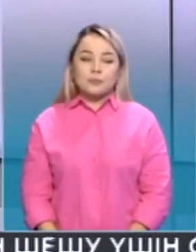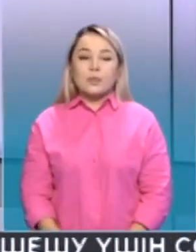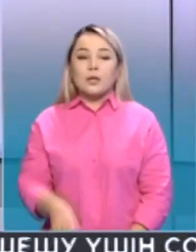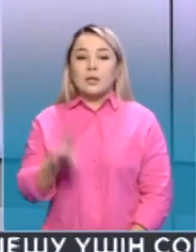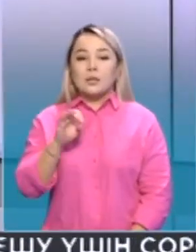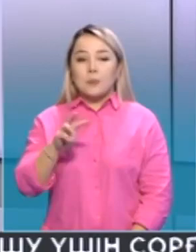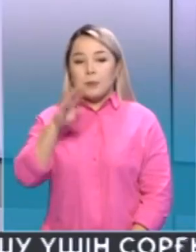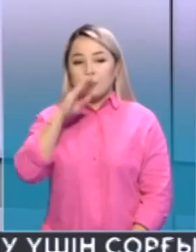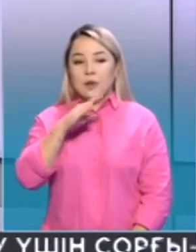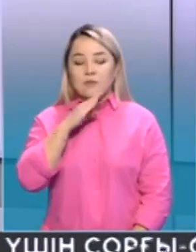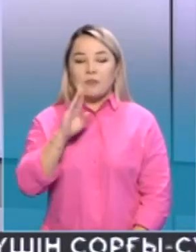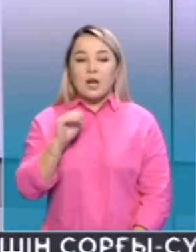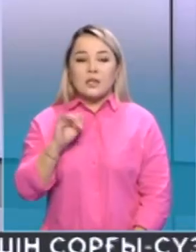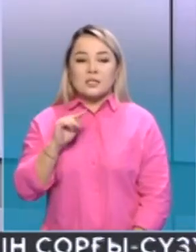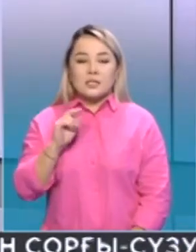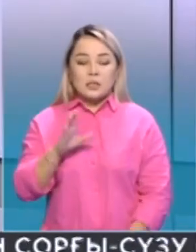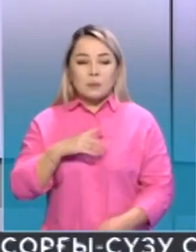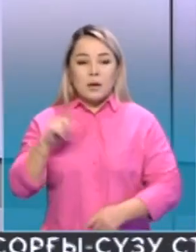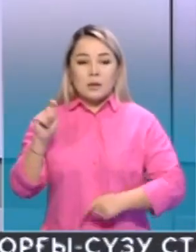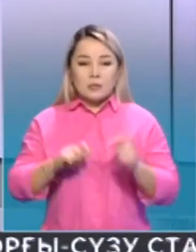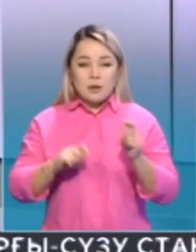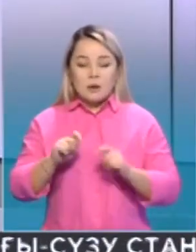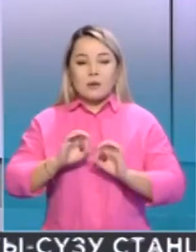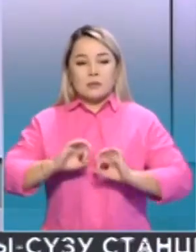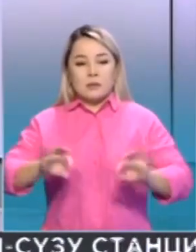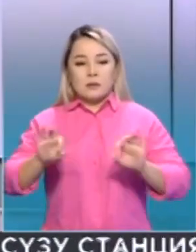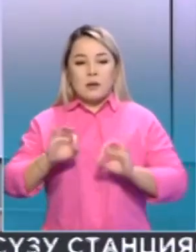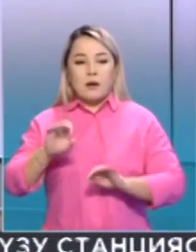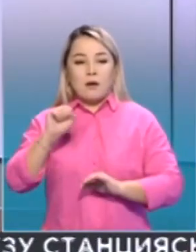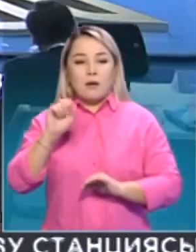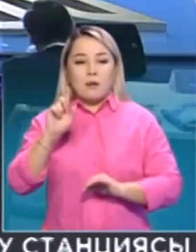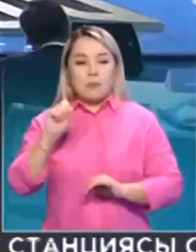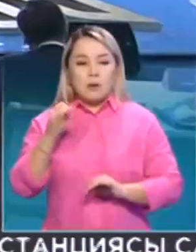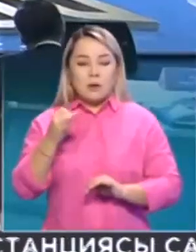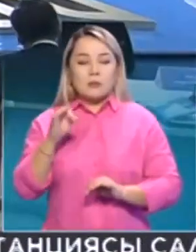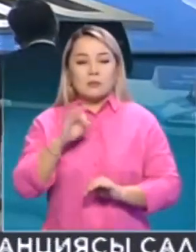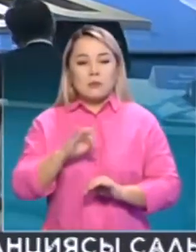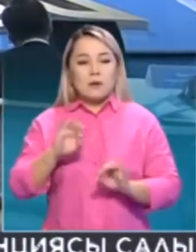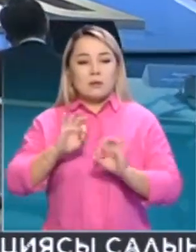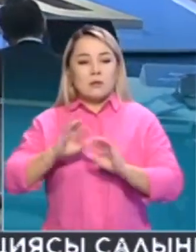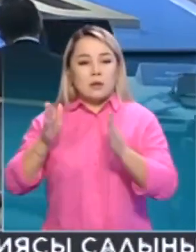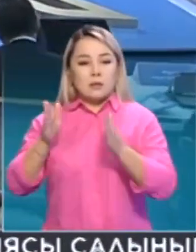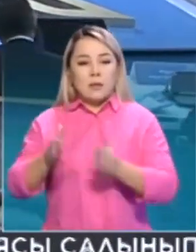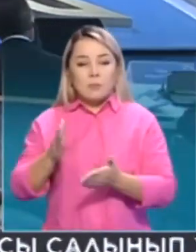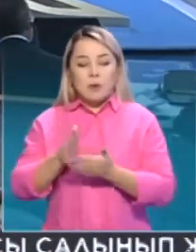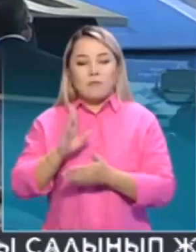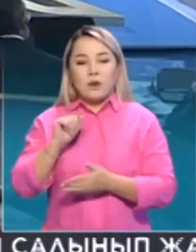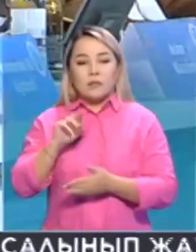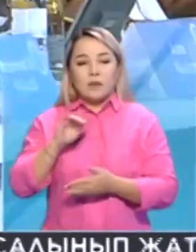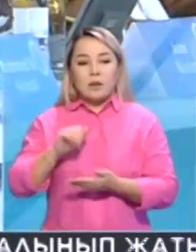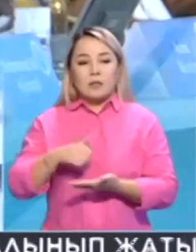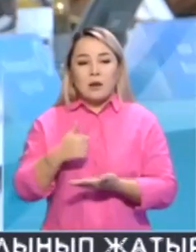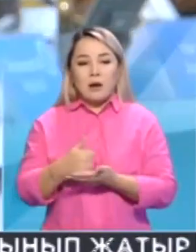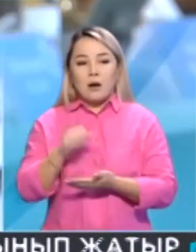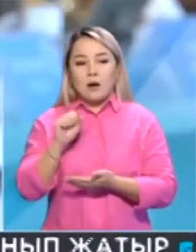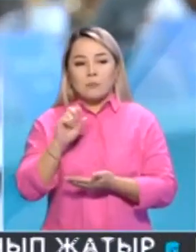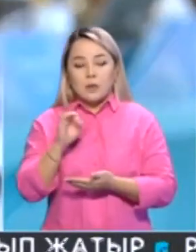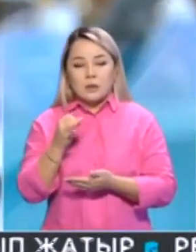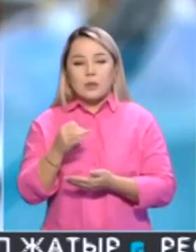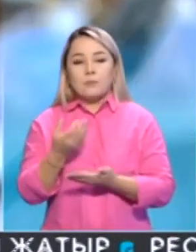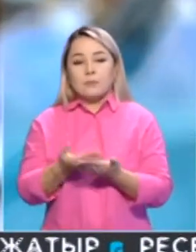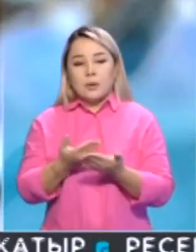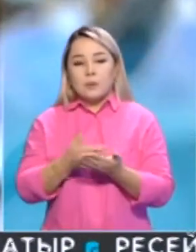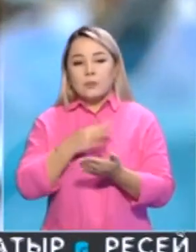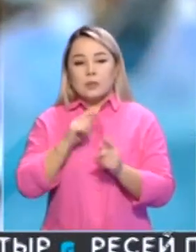Рим папасы Франциск съезде Абай туралы айтты. Тәуелсіздік сарайында өтіп жатқан діндер құрылтайында Ватикан басшысы хакім Абайдан бірнеше рет